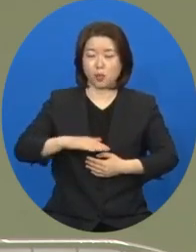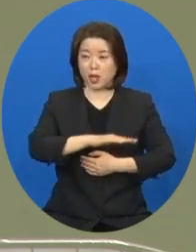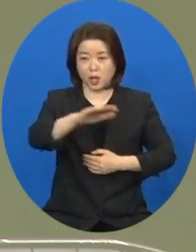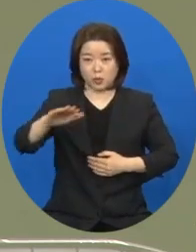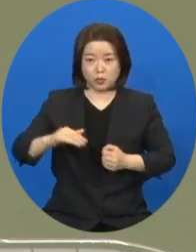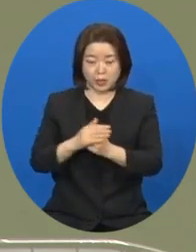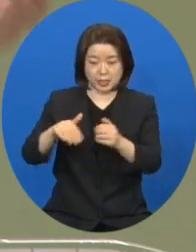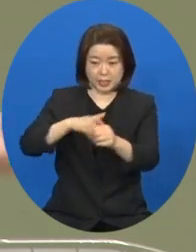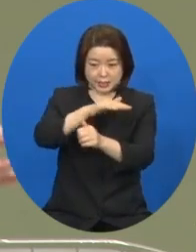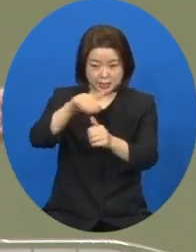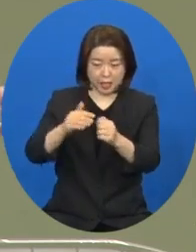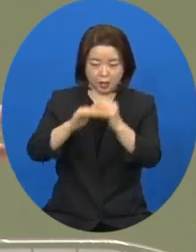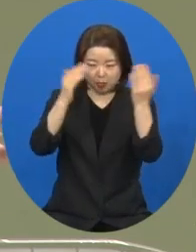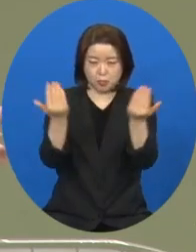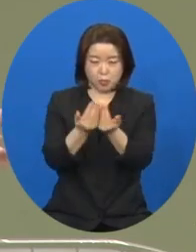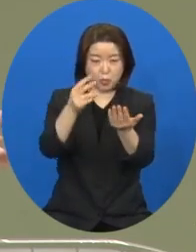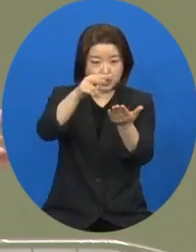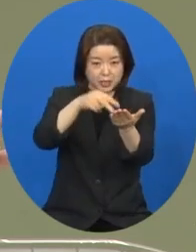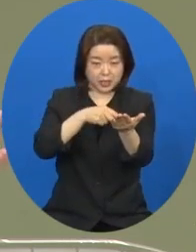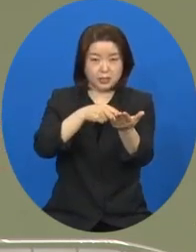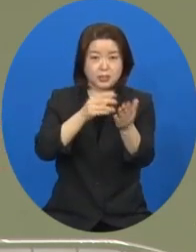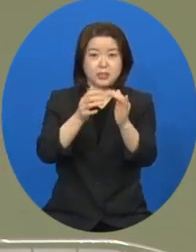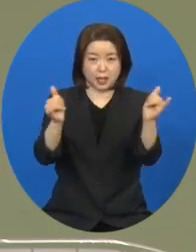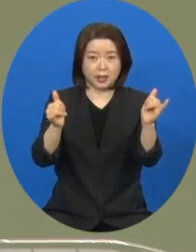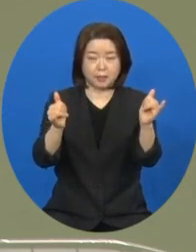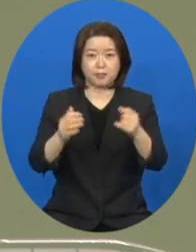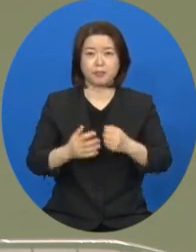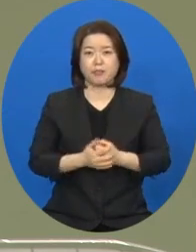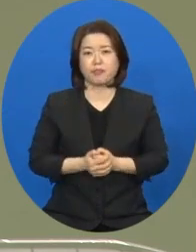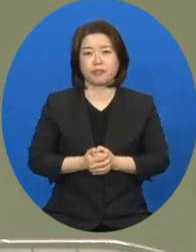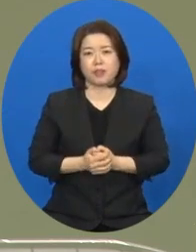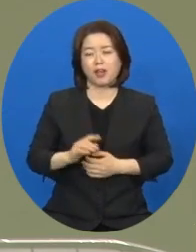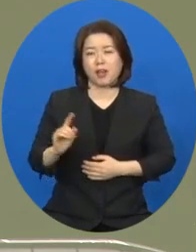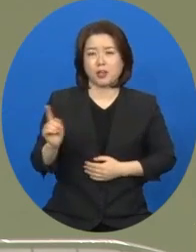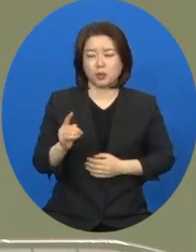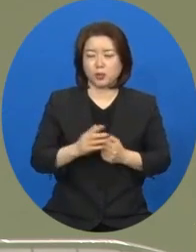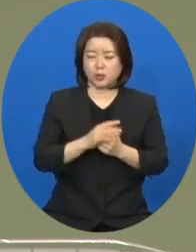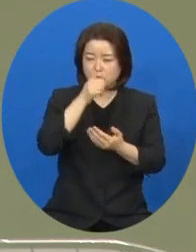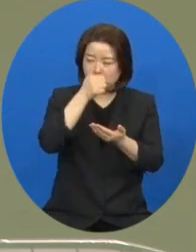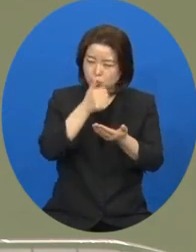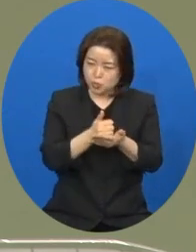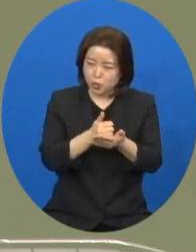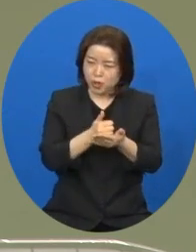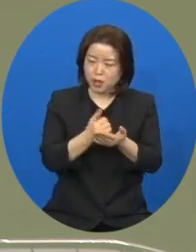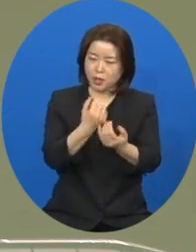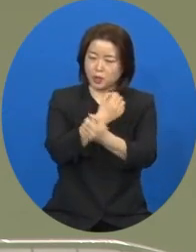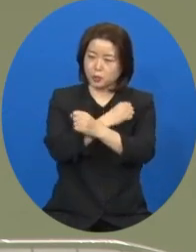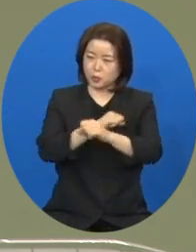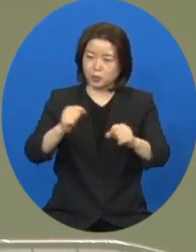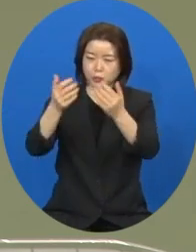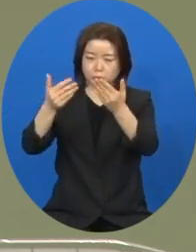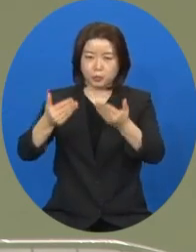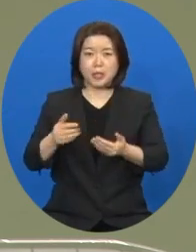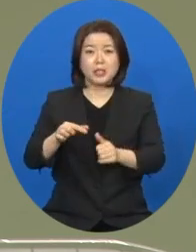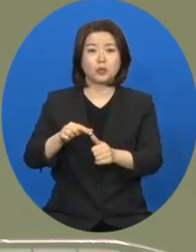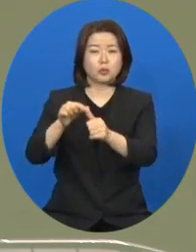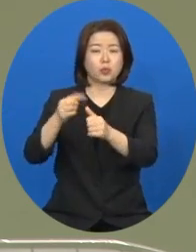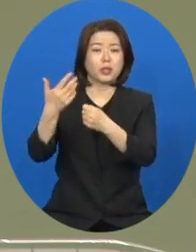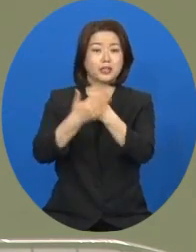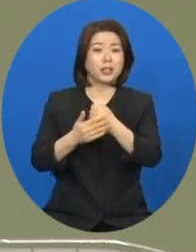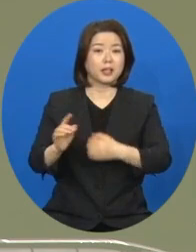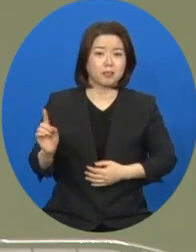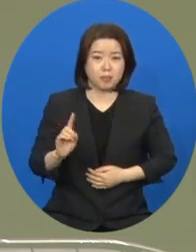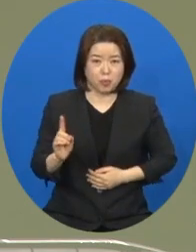이 성경을 읽는 모든 사람에게 도대체 죄에서 용서받는 구원의 은혜가